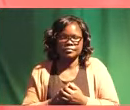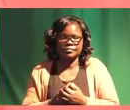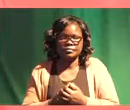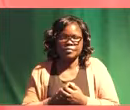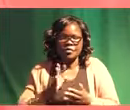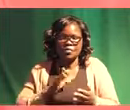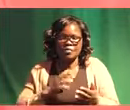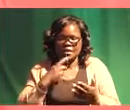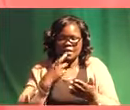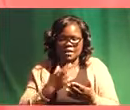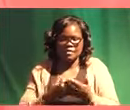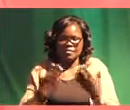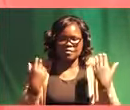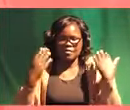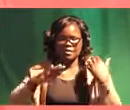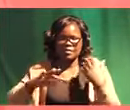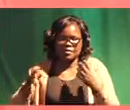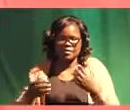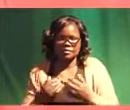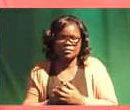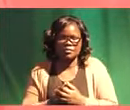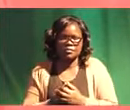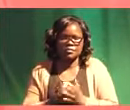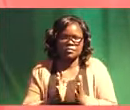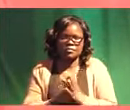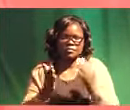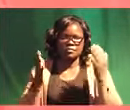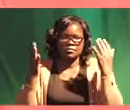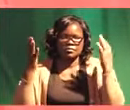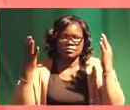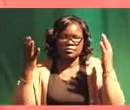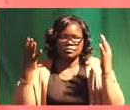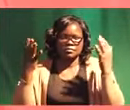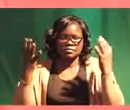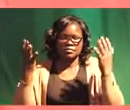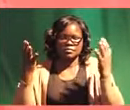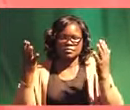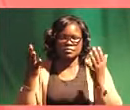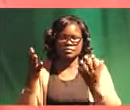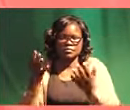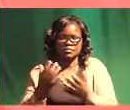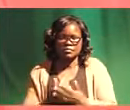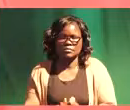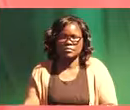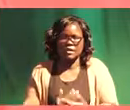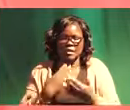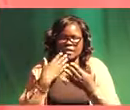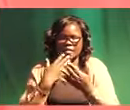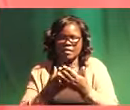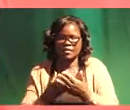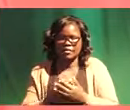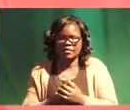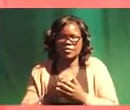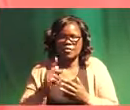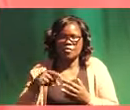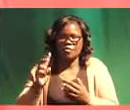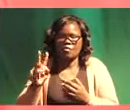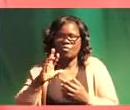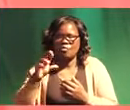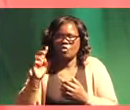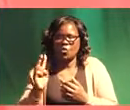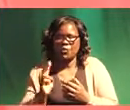women rep wa county, mpigie makofi. Sawa sawa, asante Mheshimiwa Mporo.